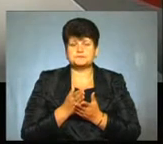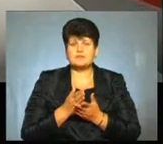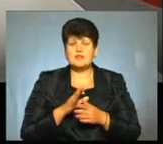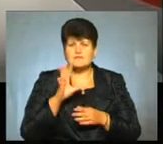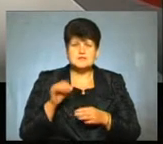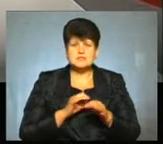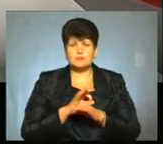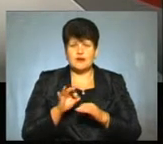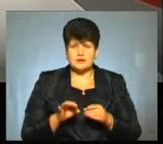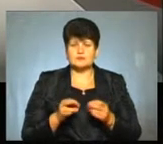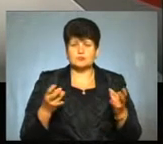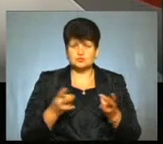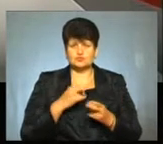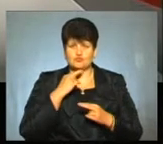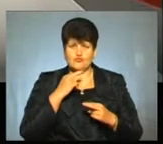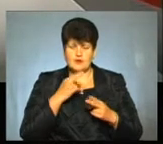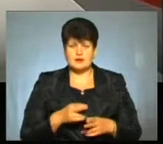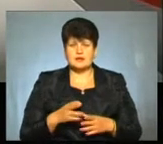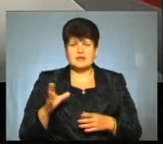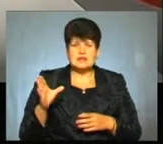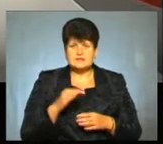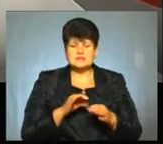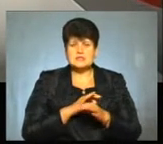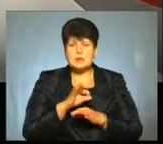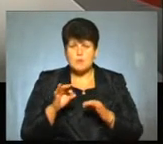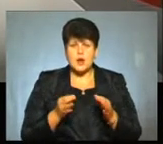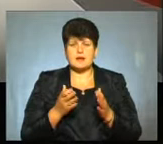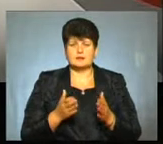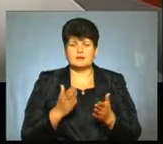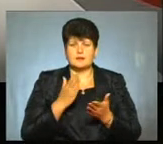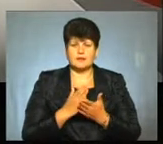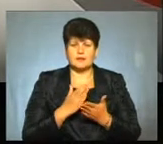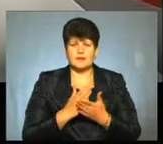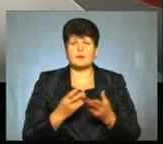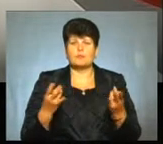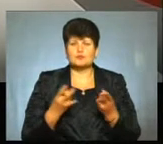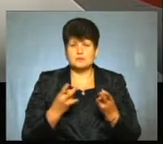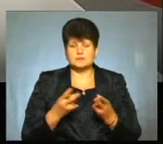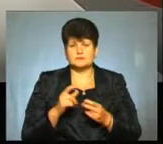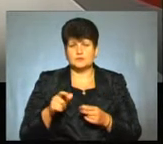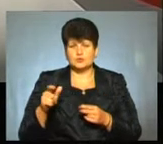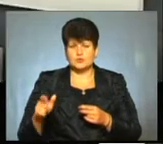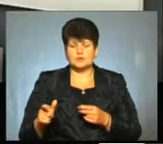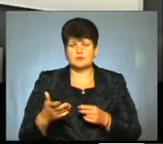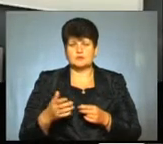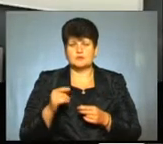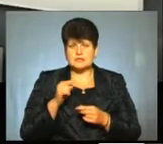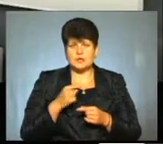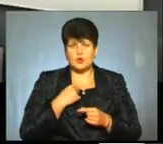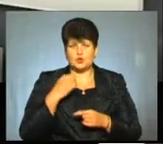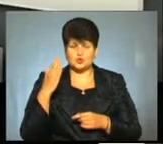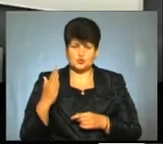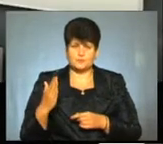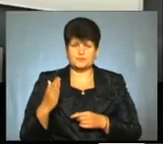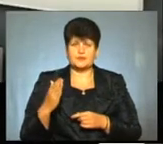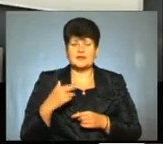речі, тому що всі проекти, вони варті уваги. І всі проекти, вони є потрібні мешканцям, оскільки мешканці за них